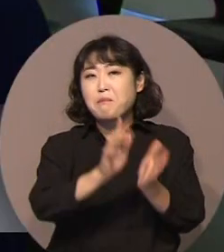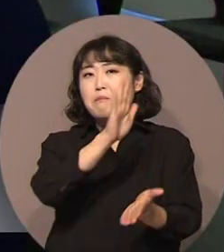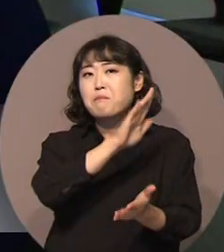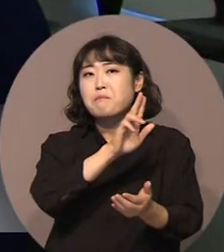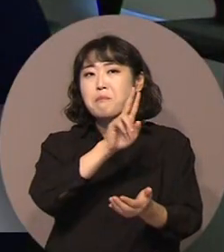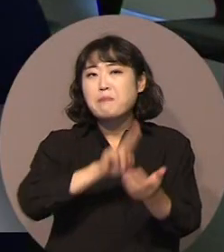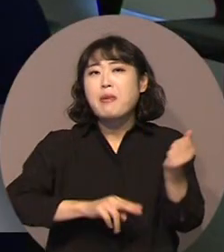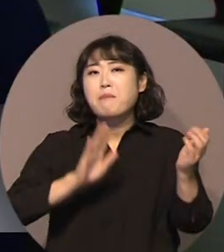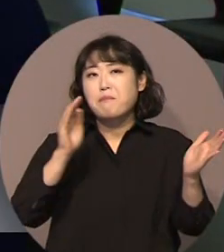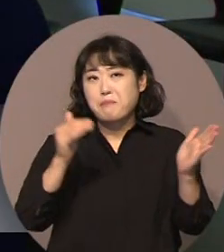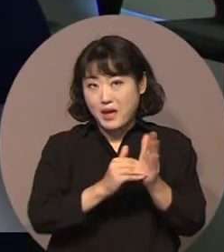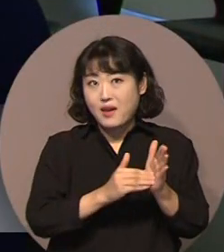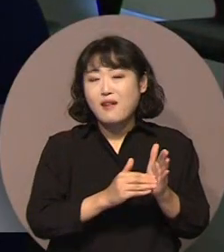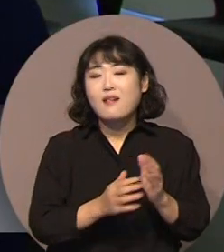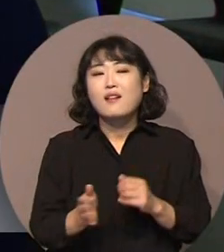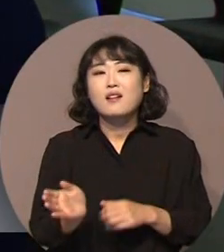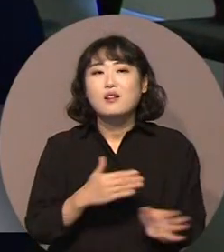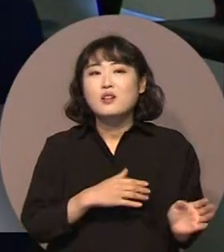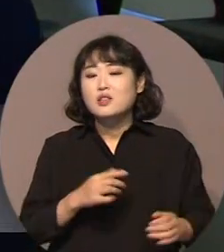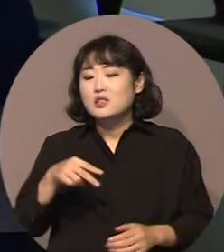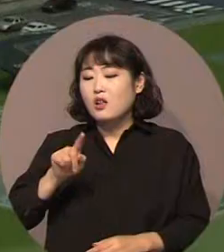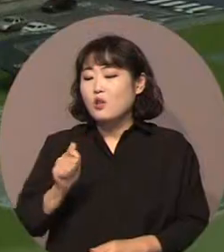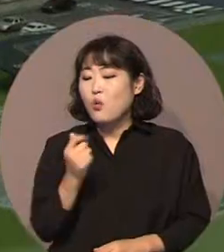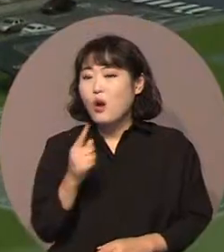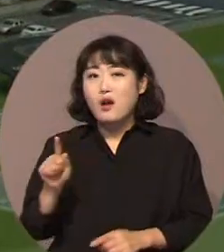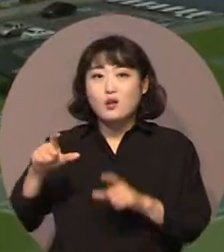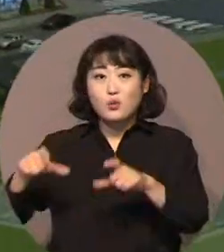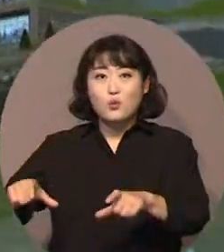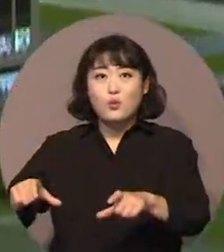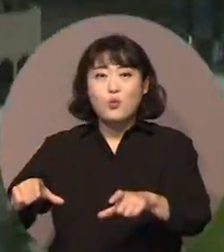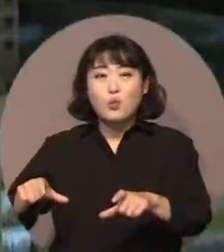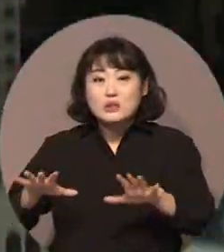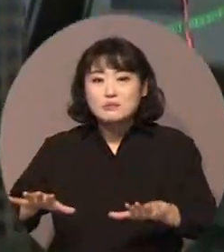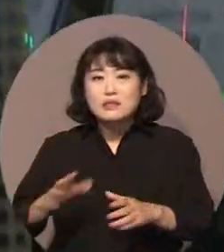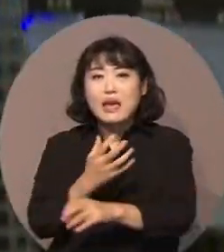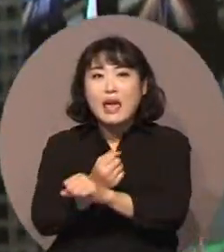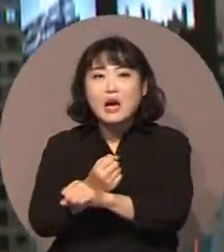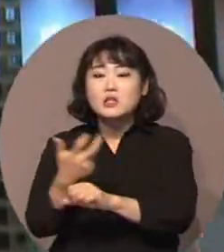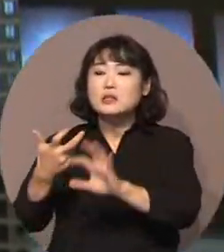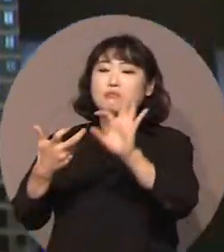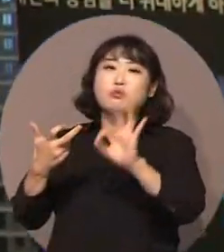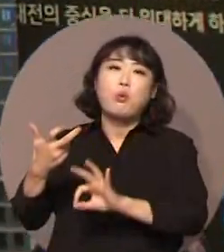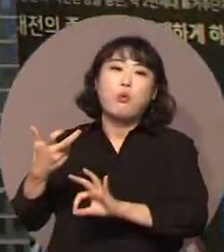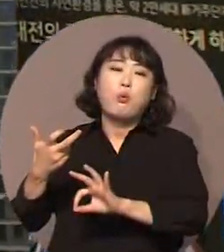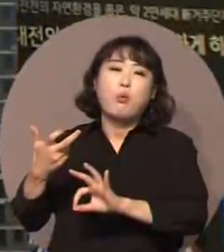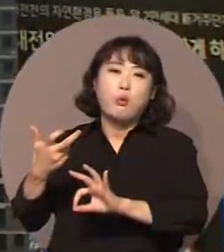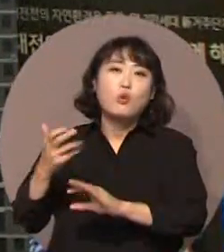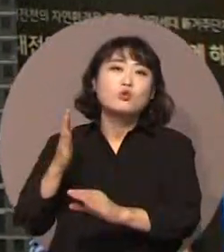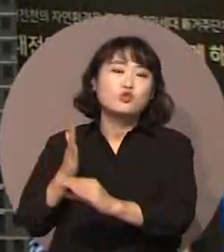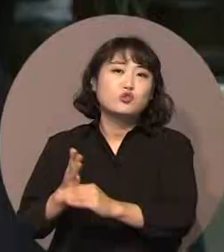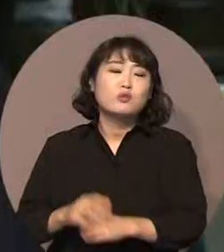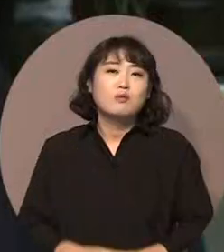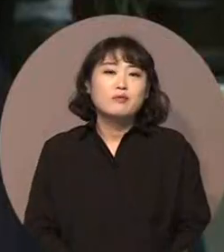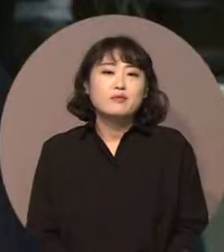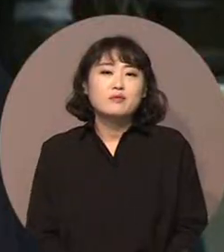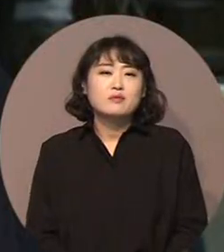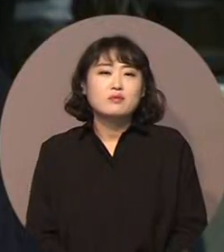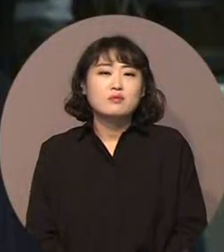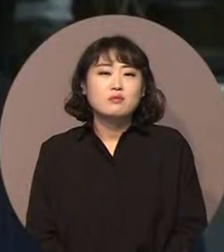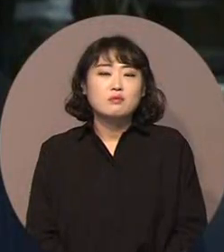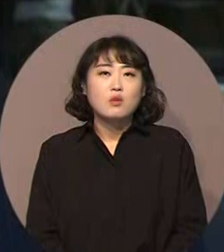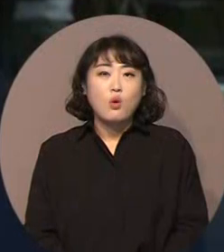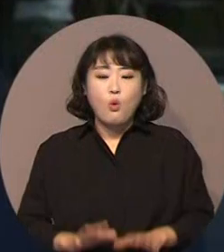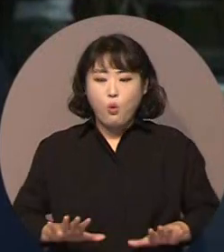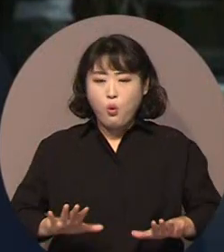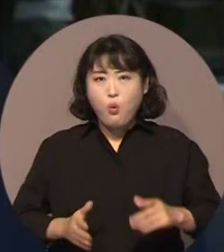완료했고 선화동 주상복합 아파트도 계약률이 70%까지 올랐습니다. 올 초만 해도 이제 분양이